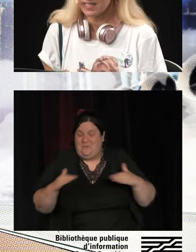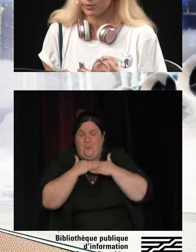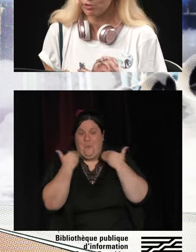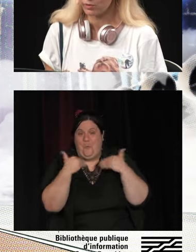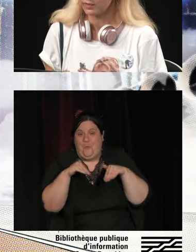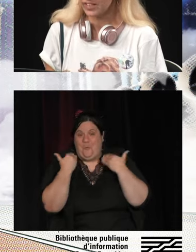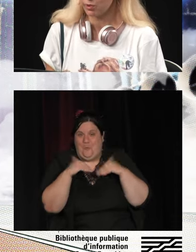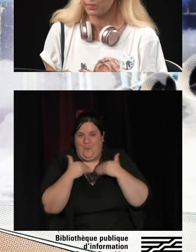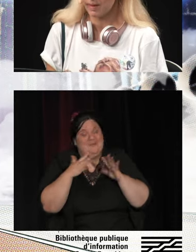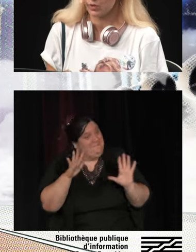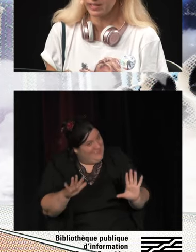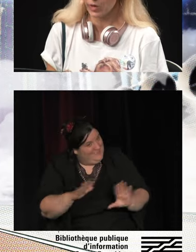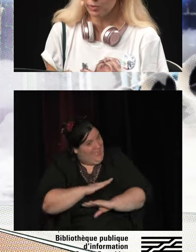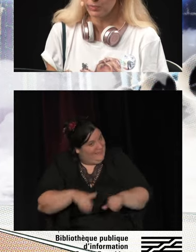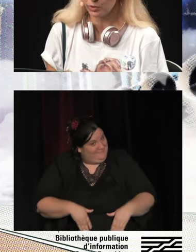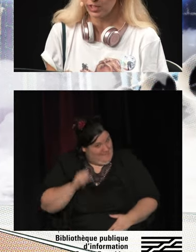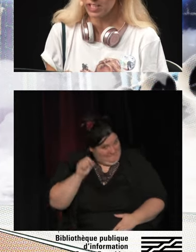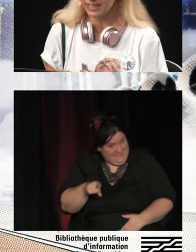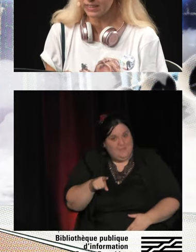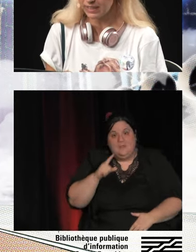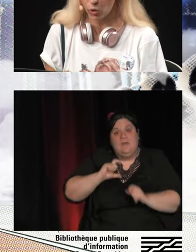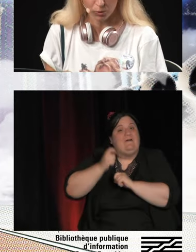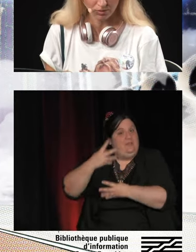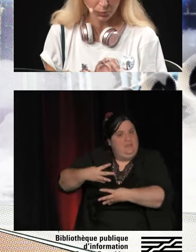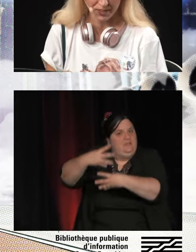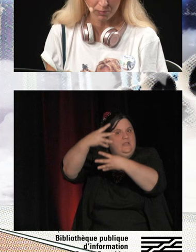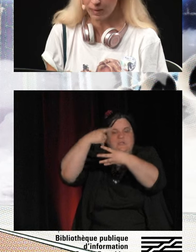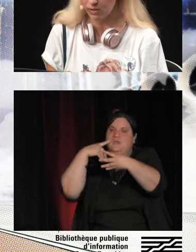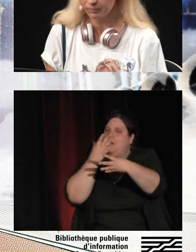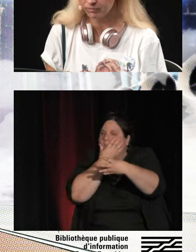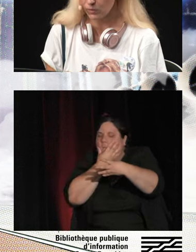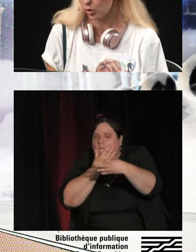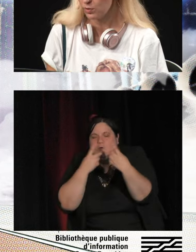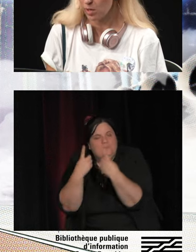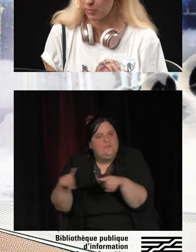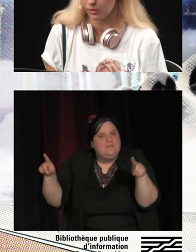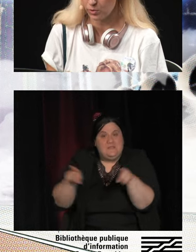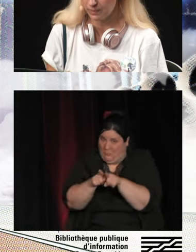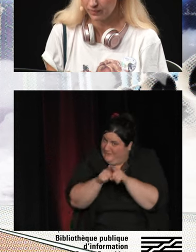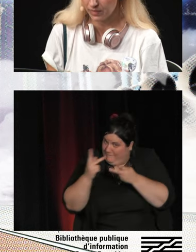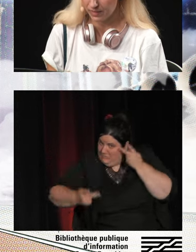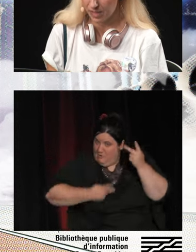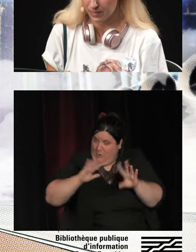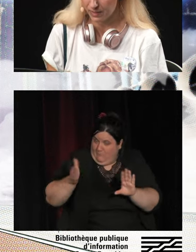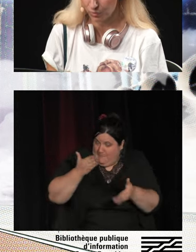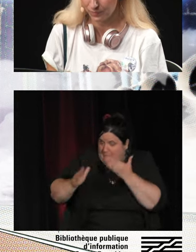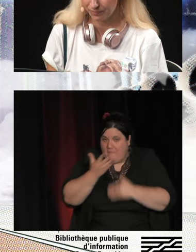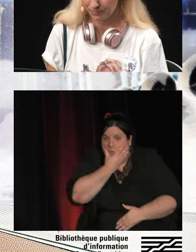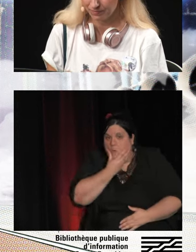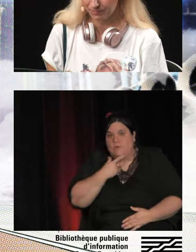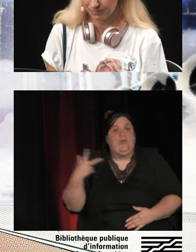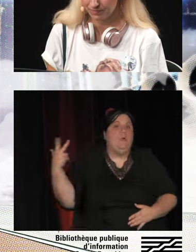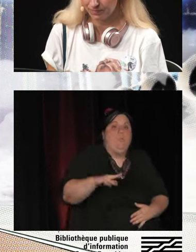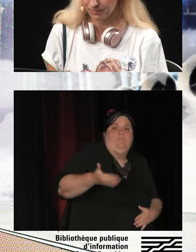Non mais c'est beau, je trouve, on va finir sur Super Mario World et en plus comme ça on aura le générique qui est trop beau, musicalement parlant. Et visuellement parlant aussi, il sera pas interrompu.